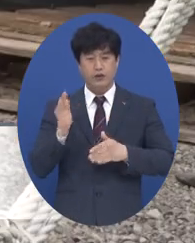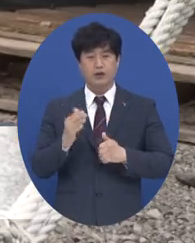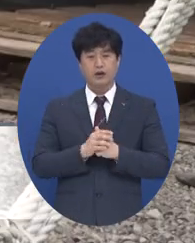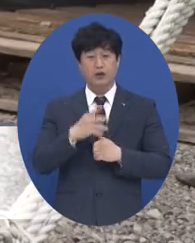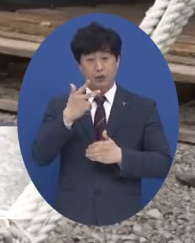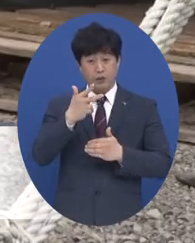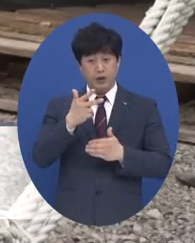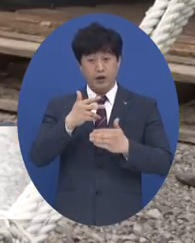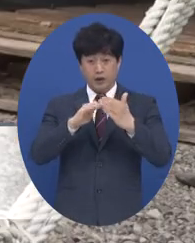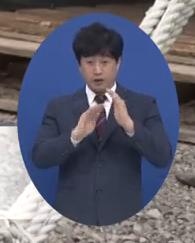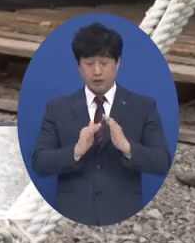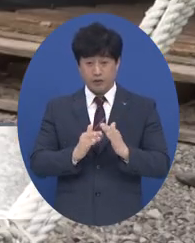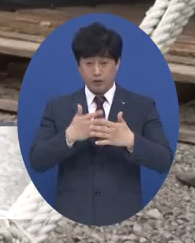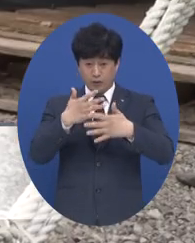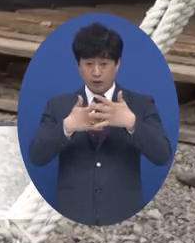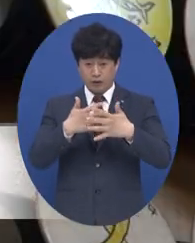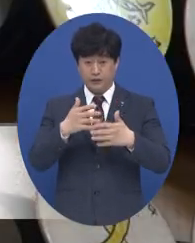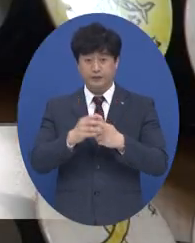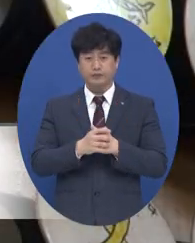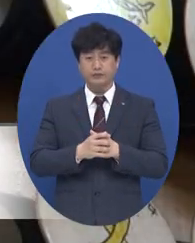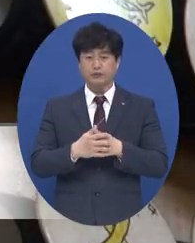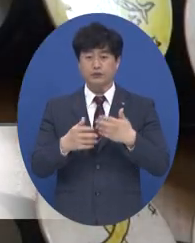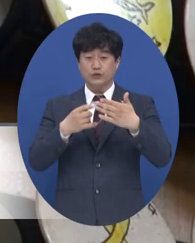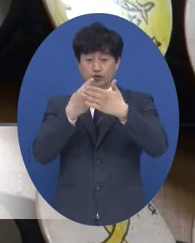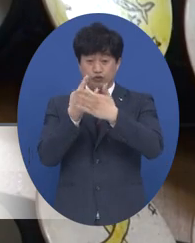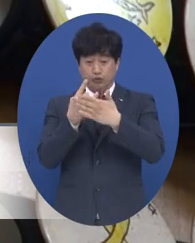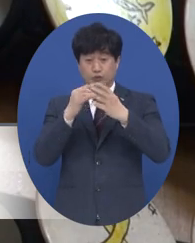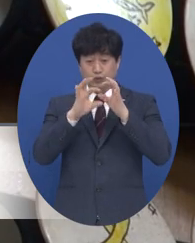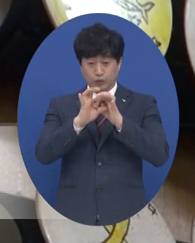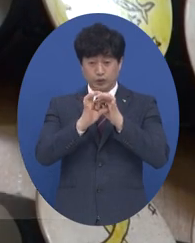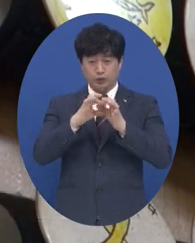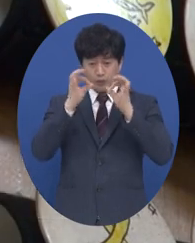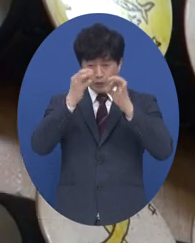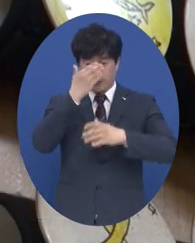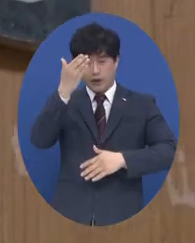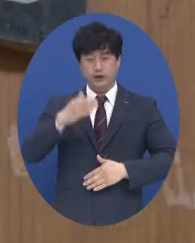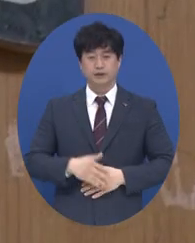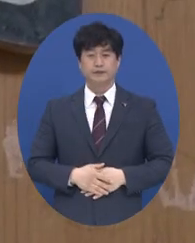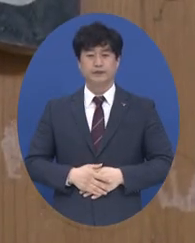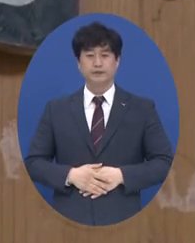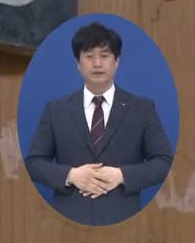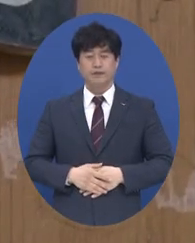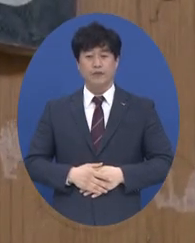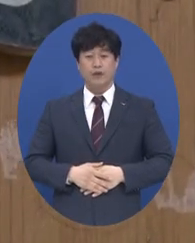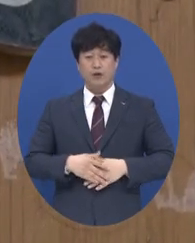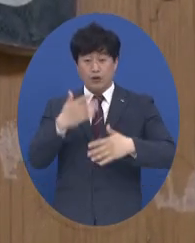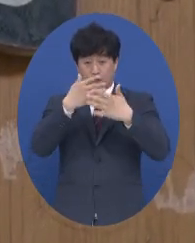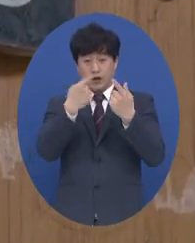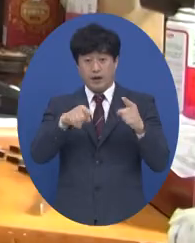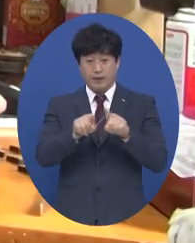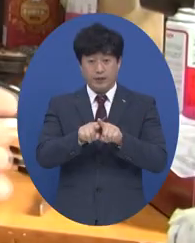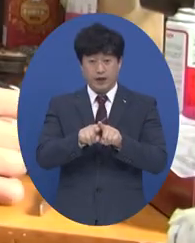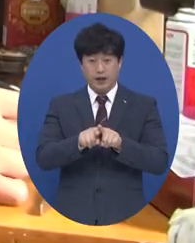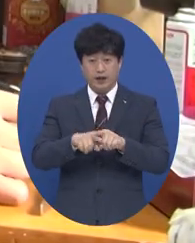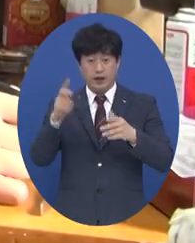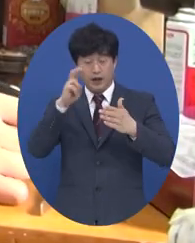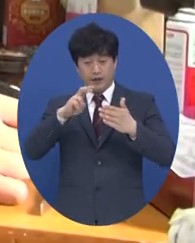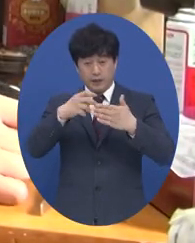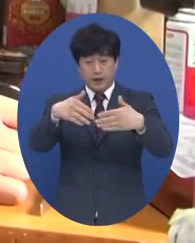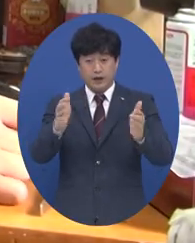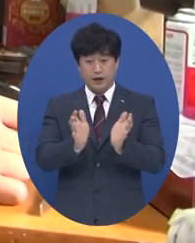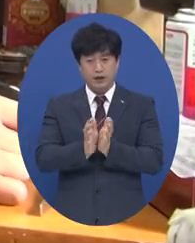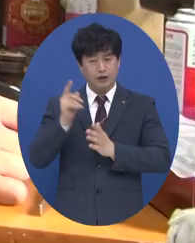오는 17일까지 영화제 공식 유튜브 채널을 통해 관람할 수 있습니다. 영화 본편과 함께 4.6 합창단의